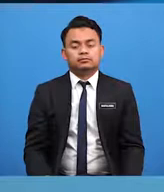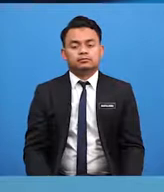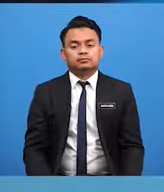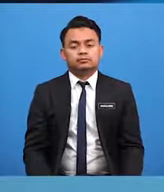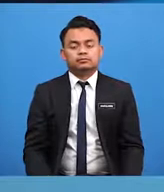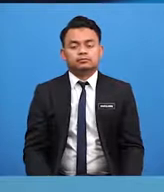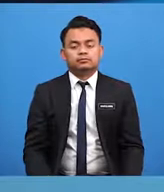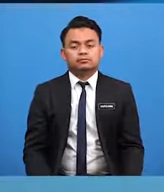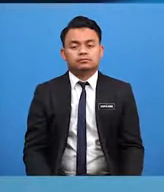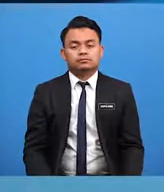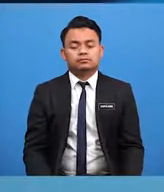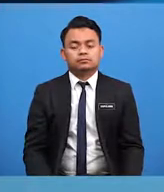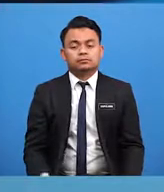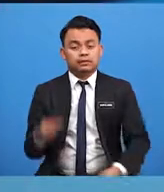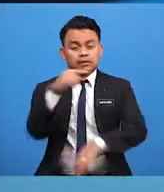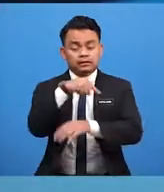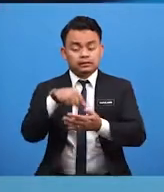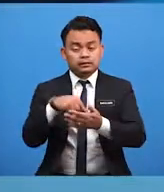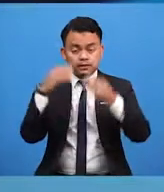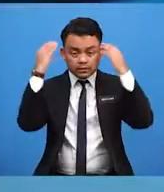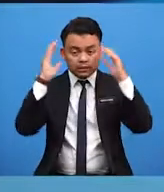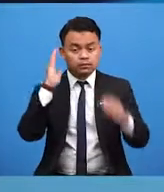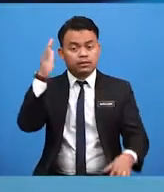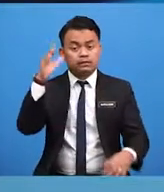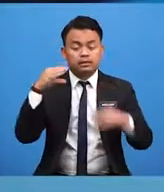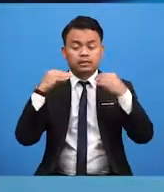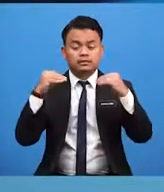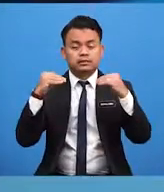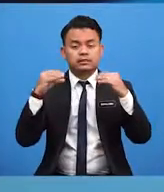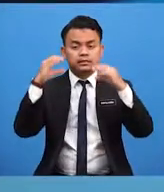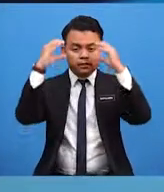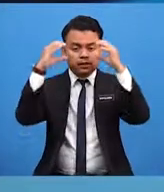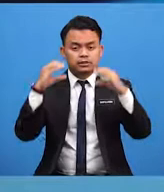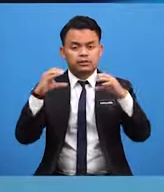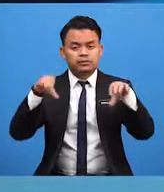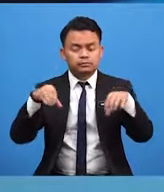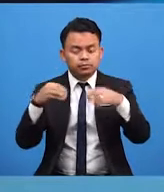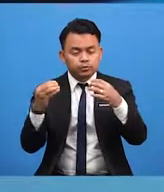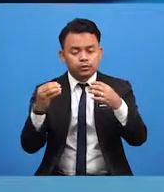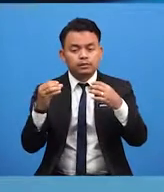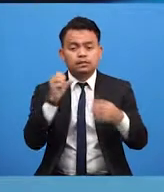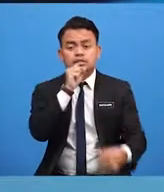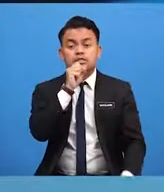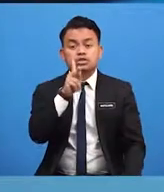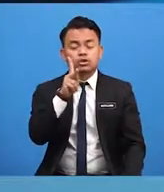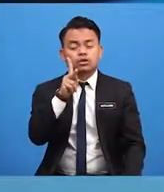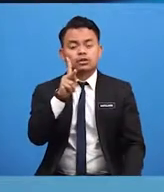Jadi, hari ini cikgu akan ajar cara-cara membuat stok ayam dengan teknik yang